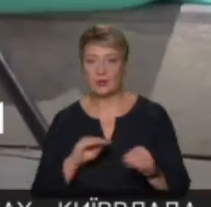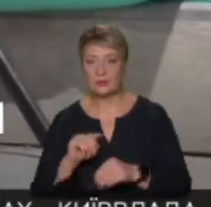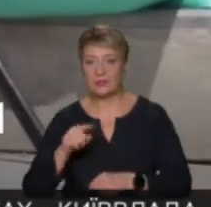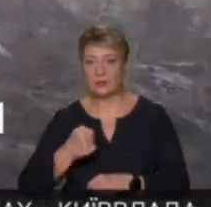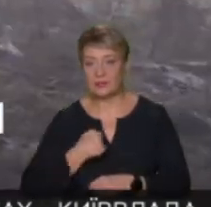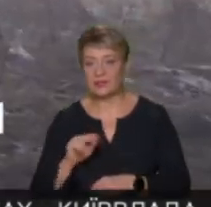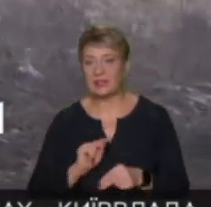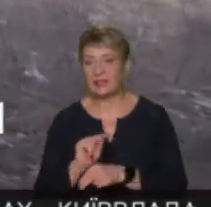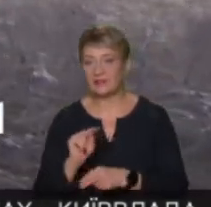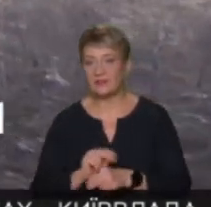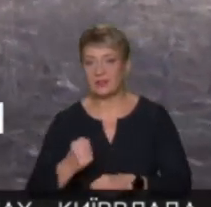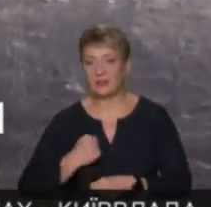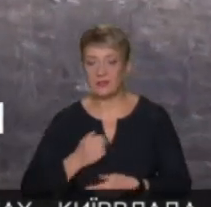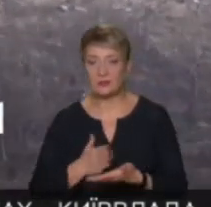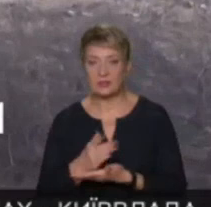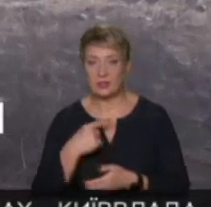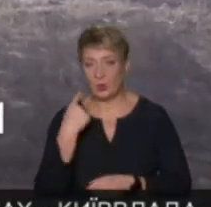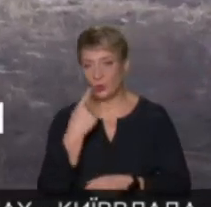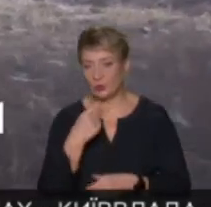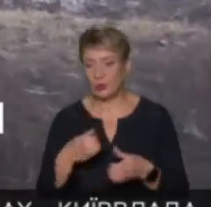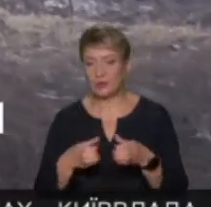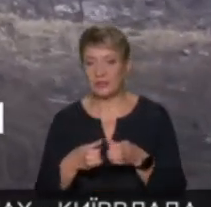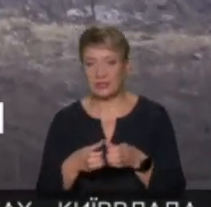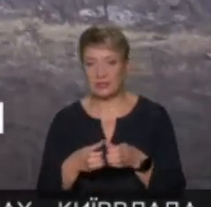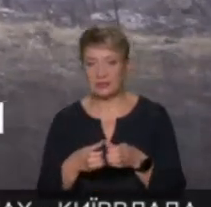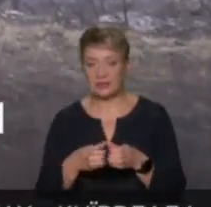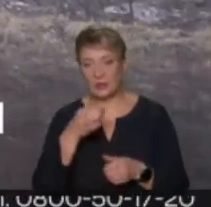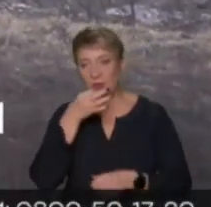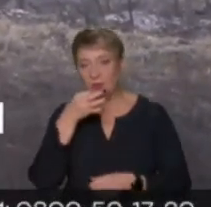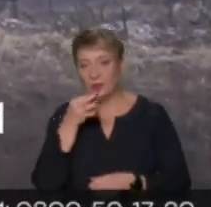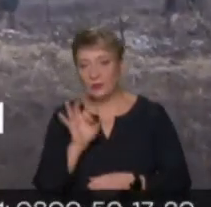навчених військовослужбовців особового складу, власне, в досвідчених передових підрозділах.